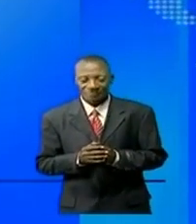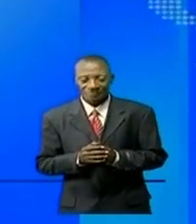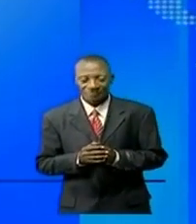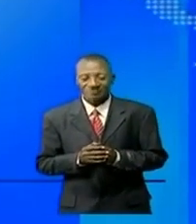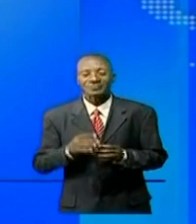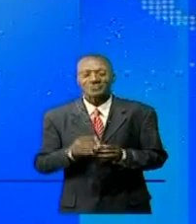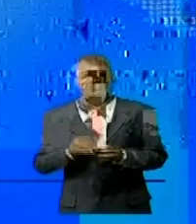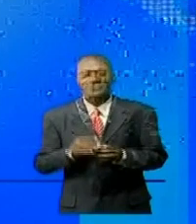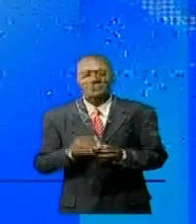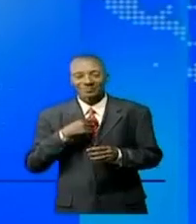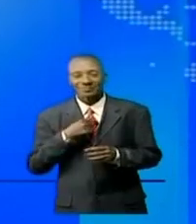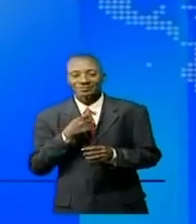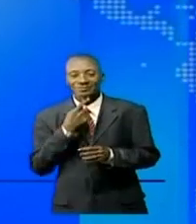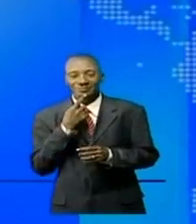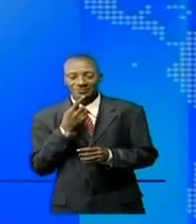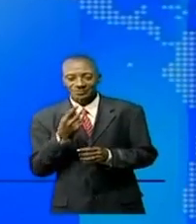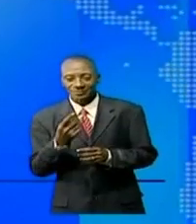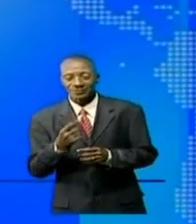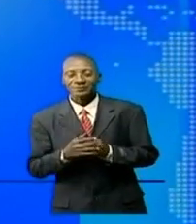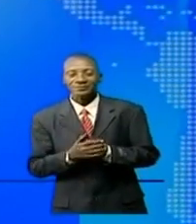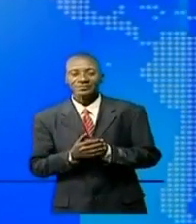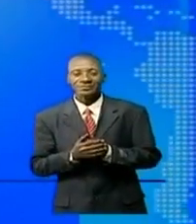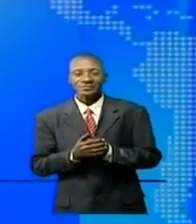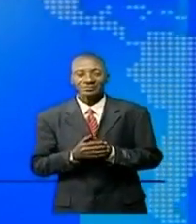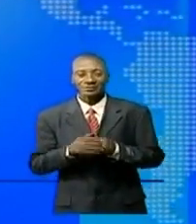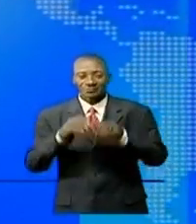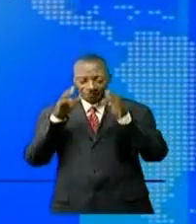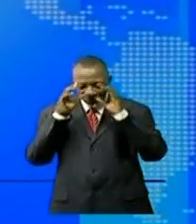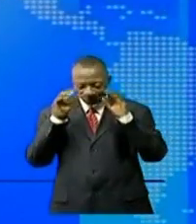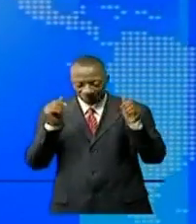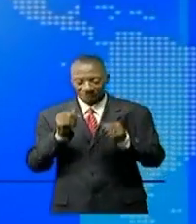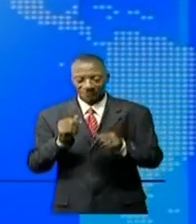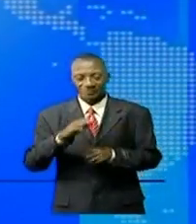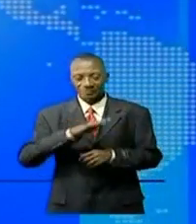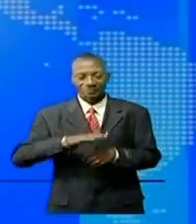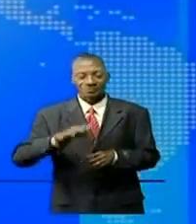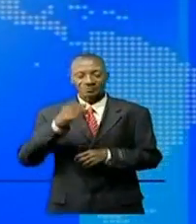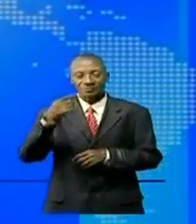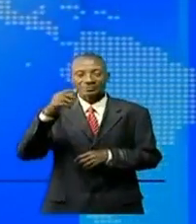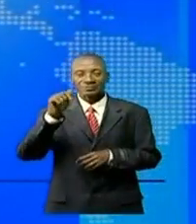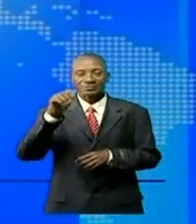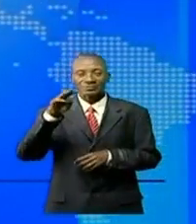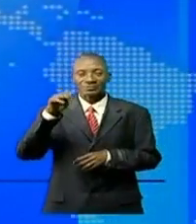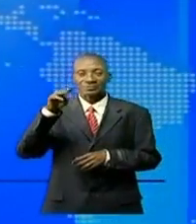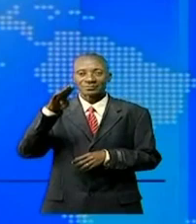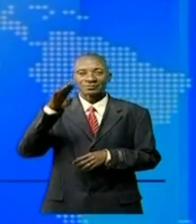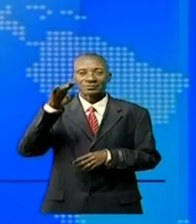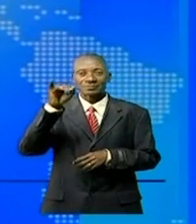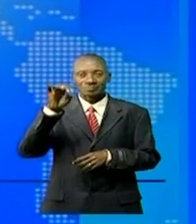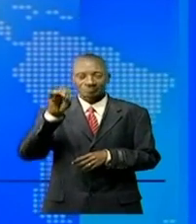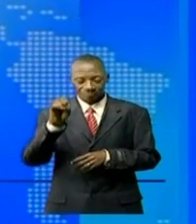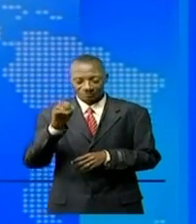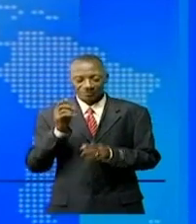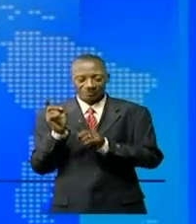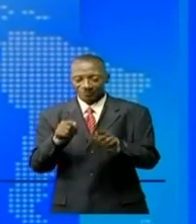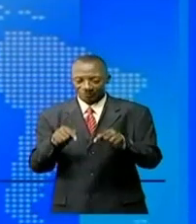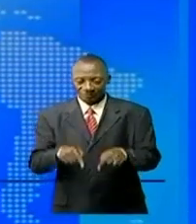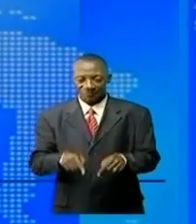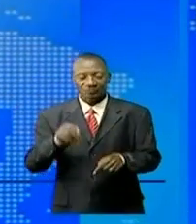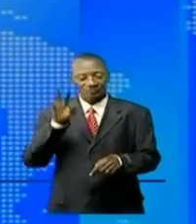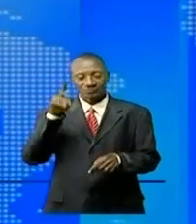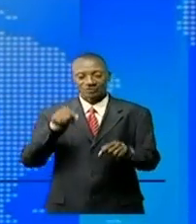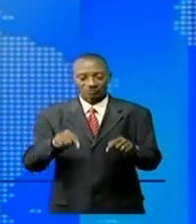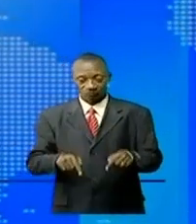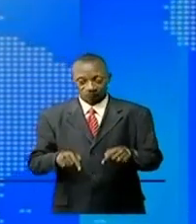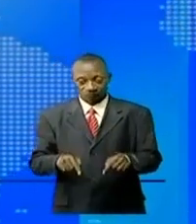de Kinshasa. Il a eu une séance de travail avec son homologue congolais, le président Félix Tshisekedi. À son arrivée, il a été accueilli